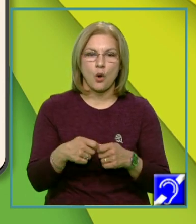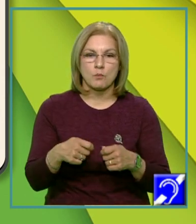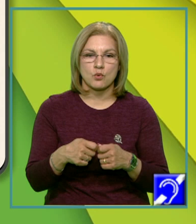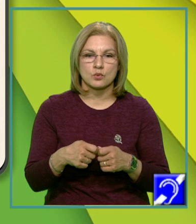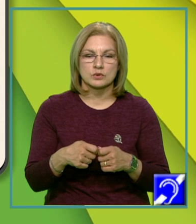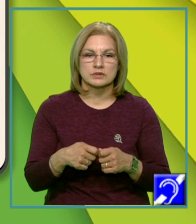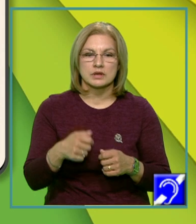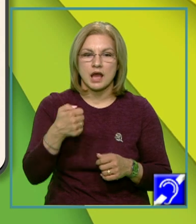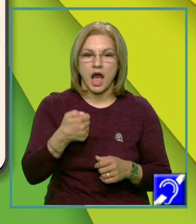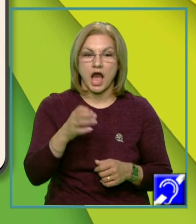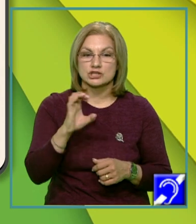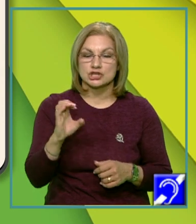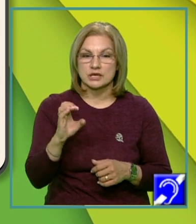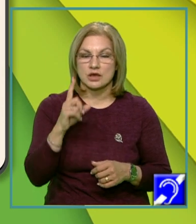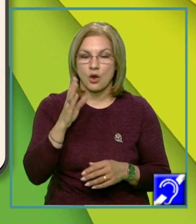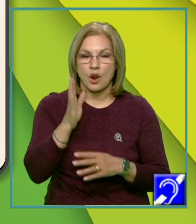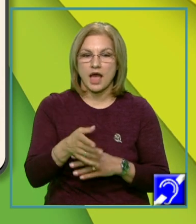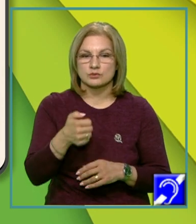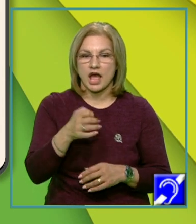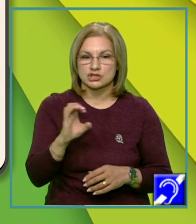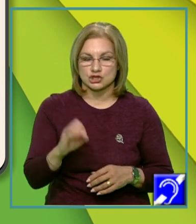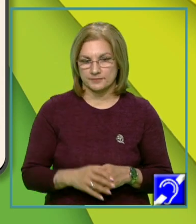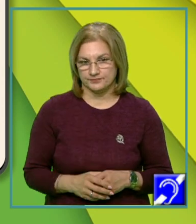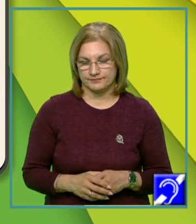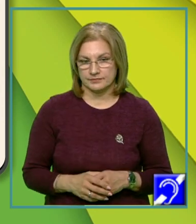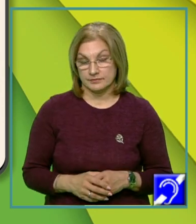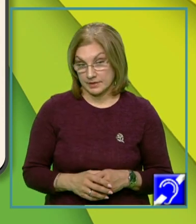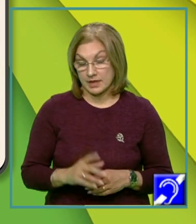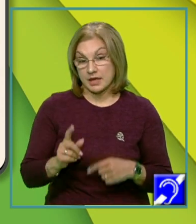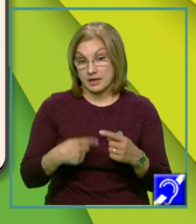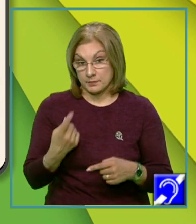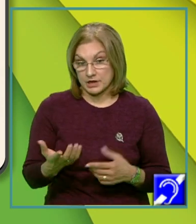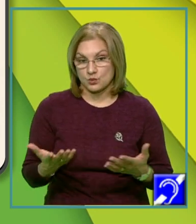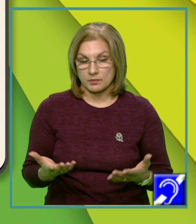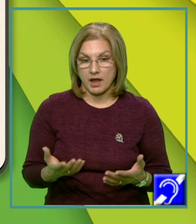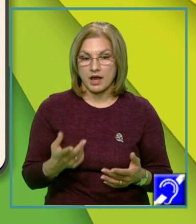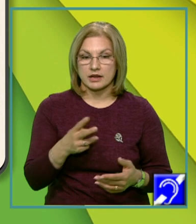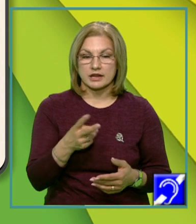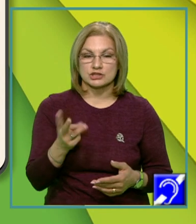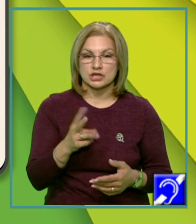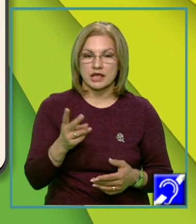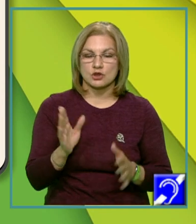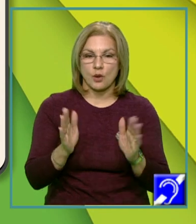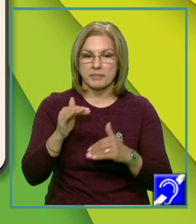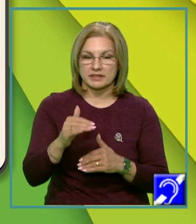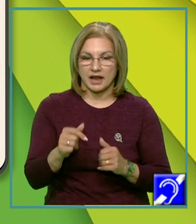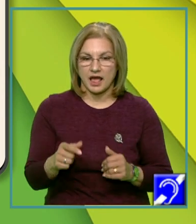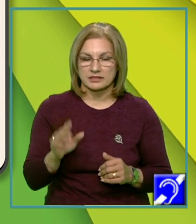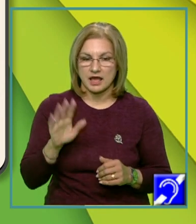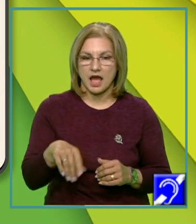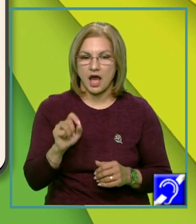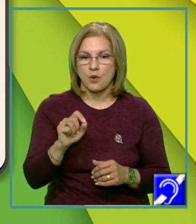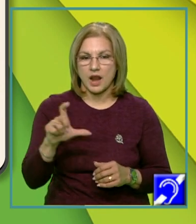pe acei latura AC prin urmare cele două pătrate au